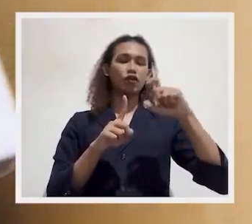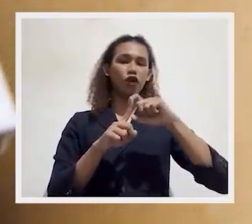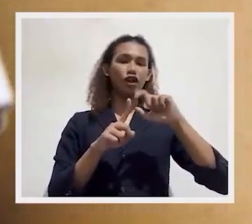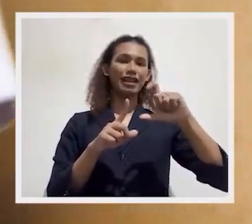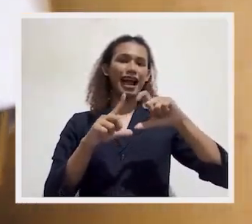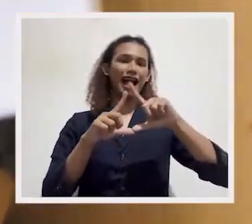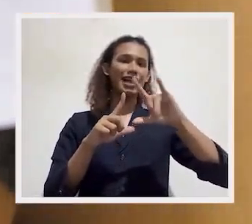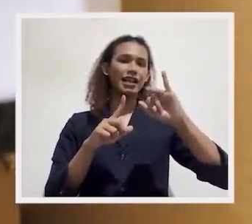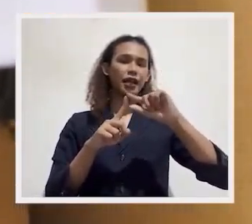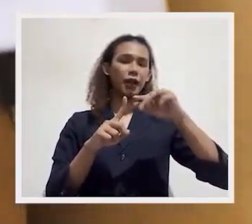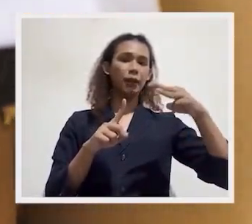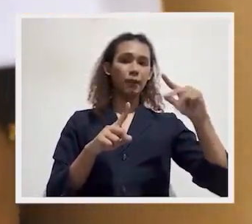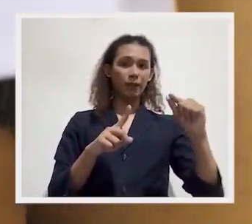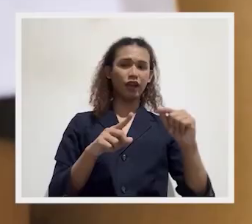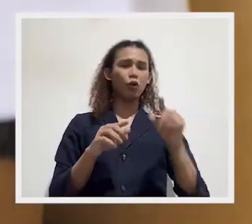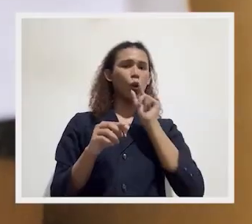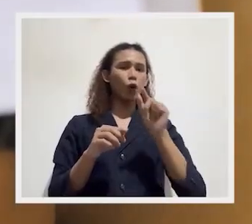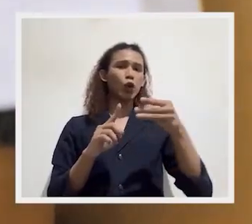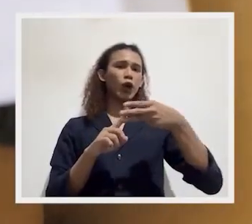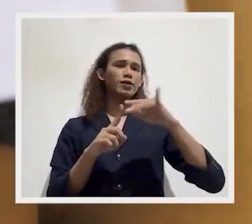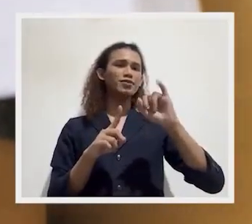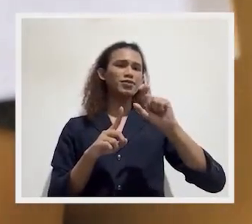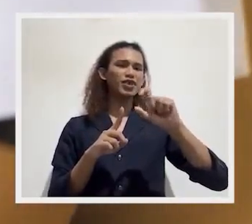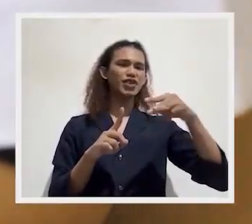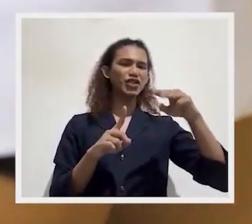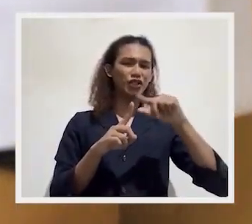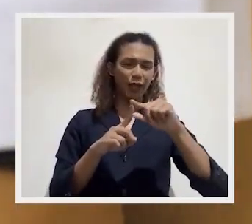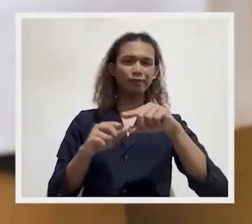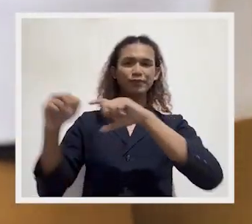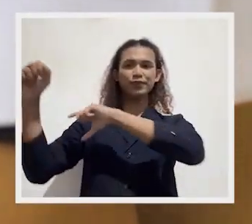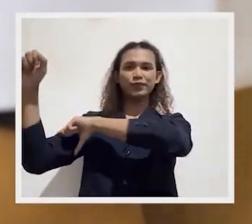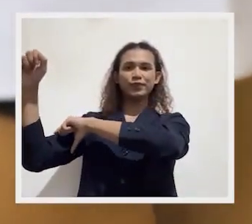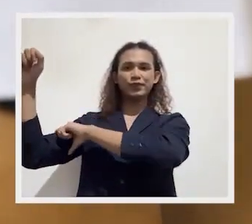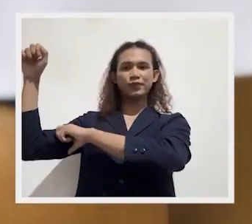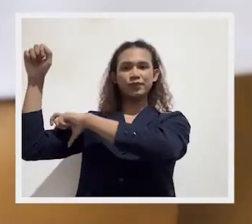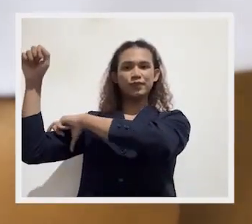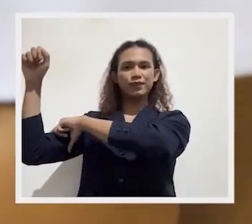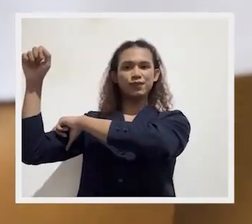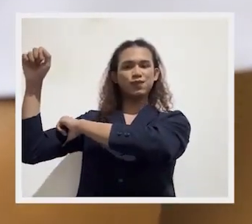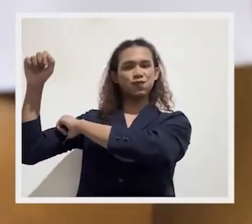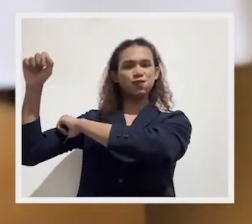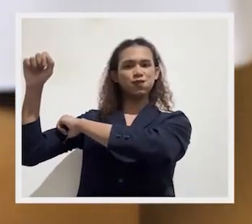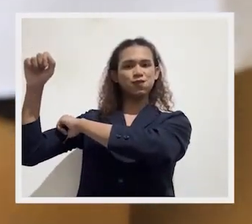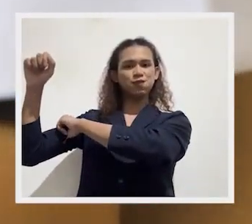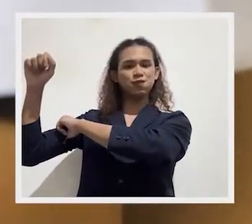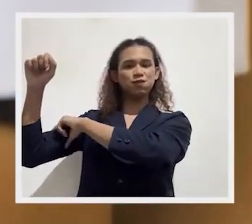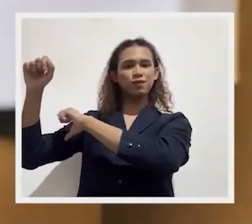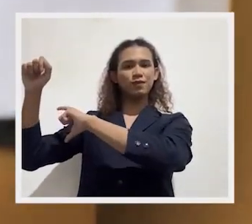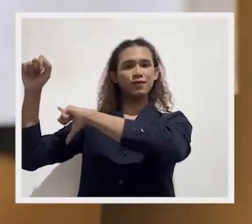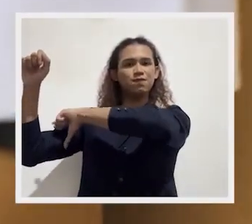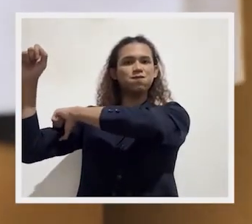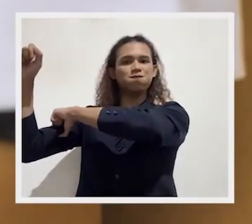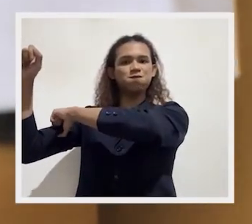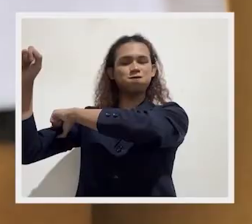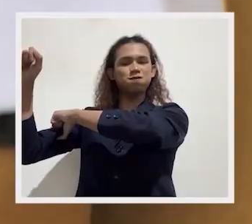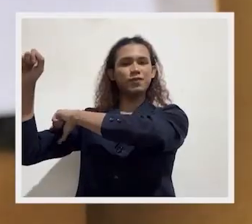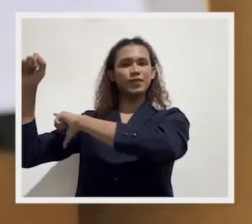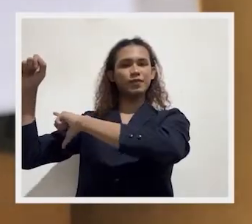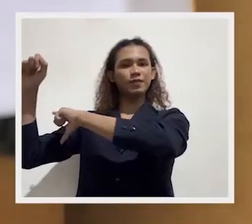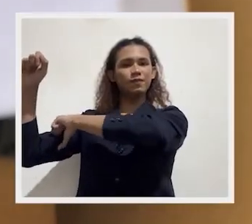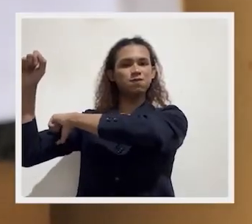Untuk mengetahui tebal lemak biceps, cubit kulit pada mid acromiale radiale, dan jepit dengan skin fold caliper.